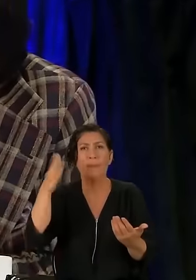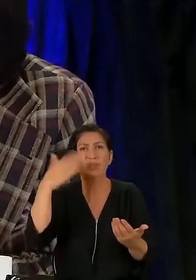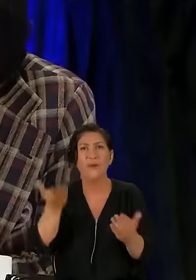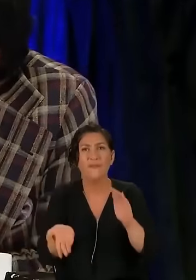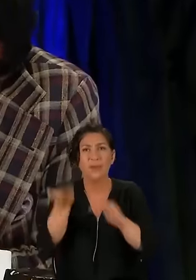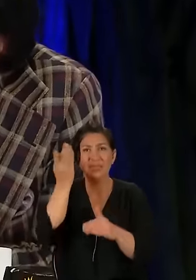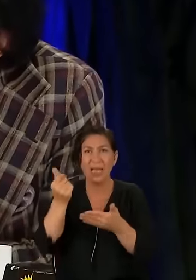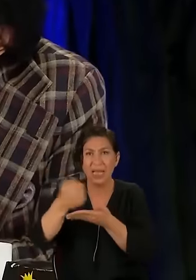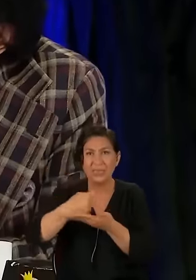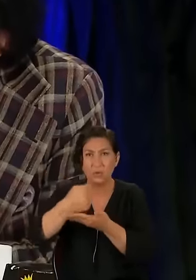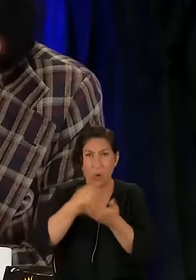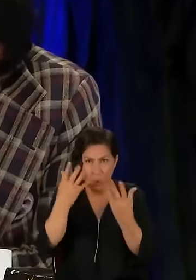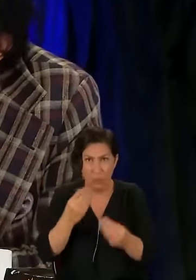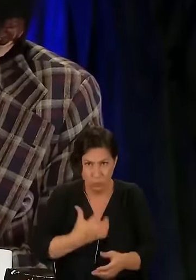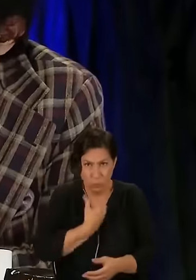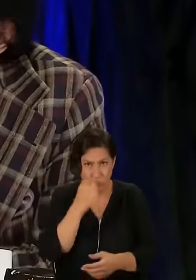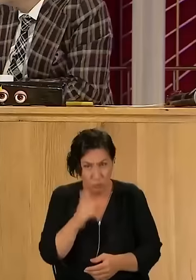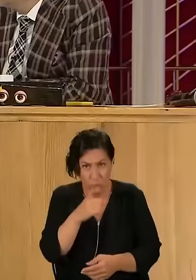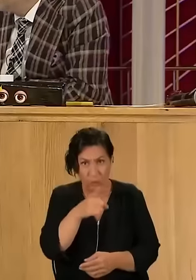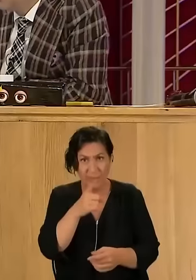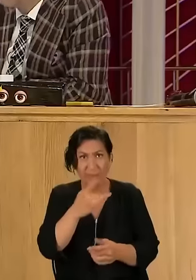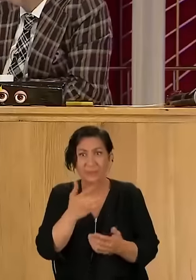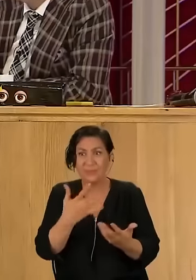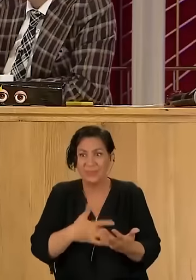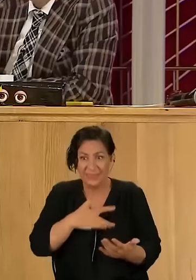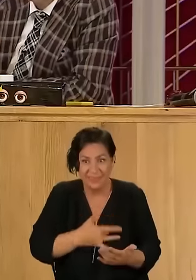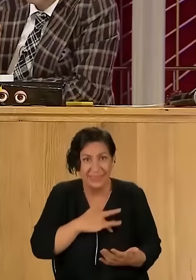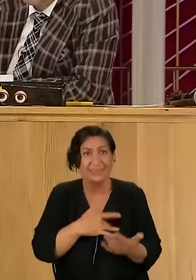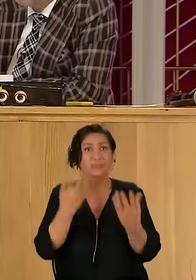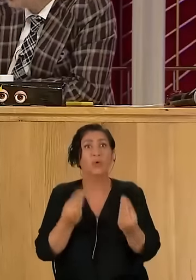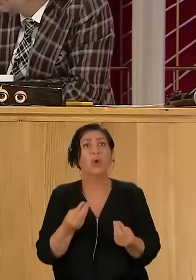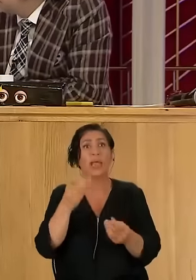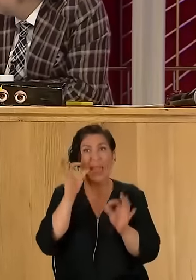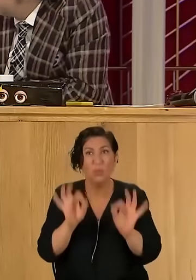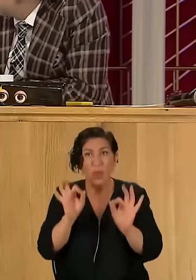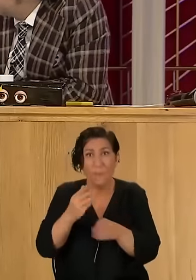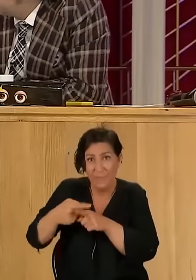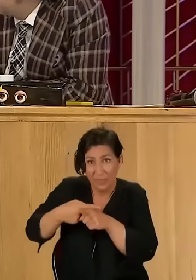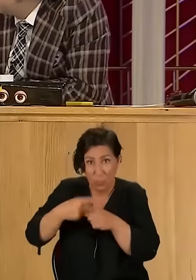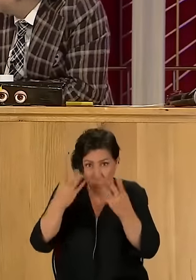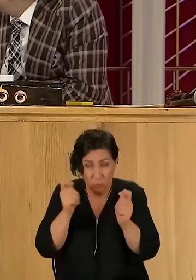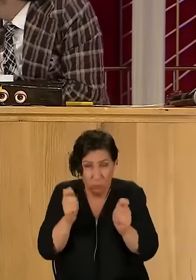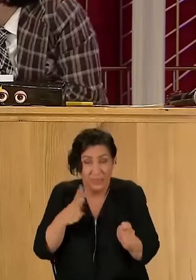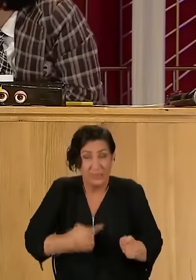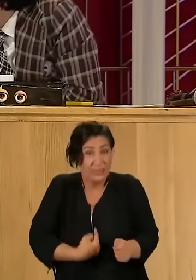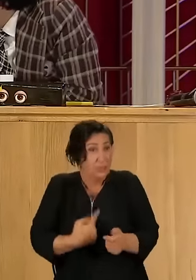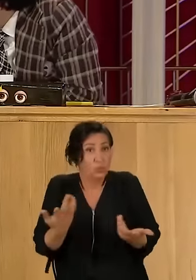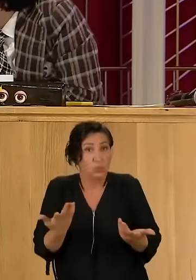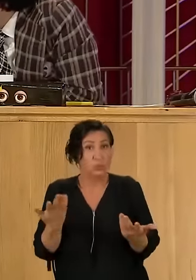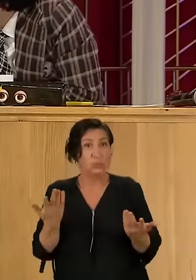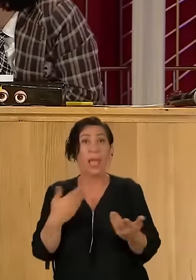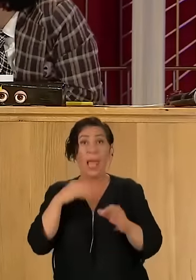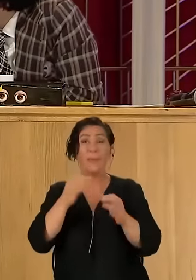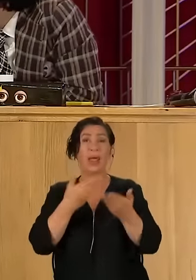Başkalarından fazla kazanıyor olmak üzüyor mu seni? Seni tedirgin mi ediyor? İlla da paylaşmak zorunda mı hissediyorsun kendini? Bana bunu anlat.